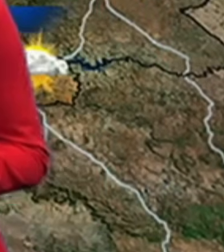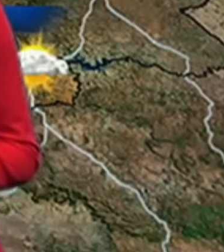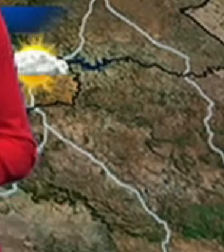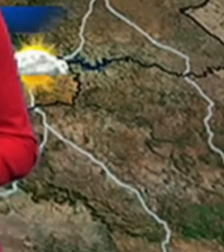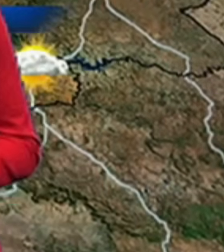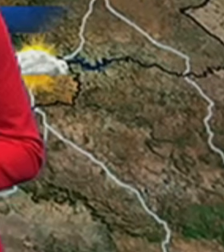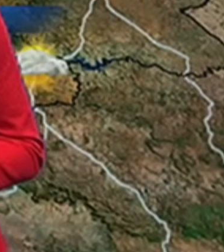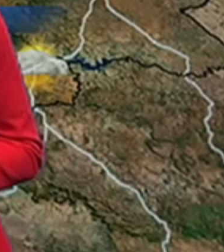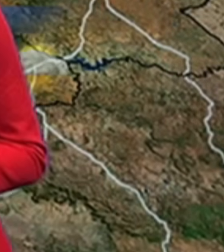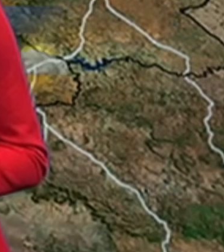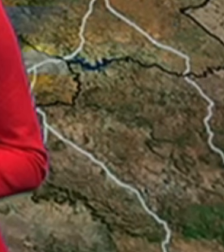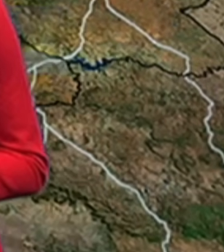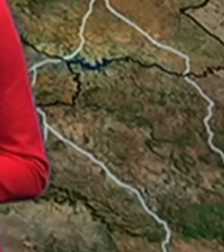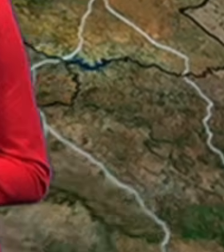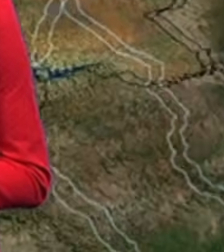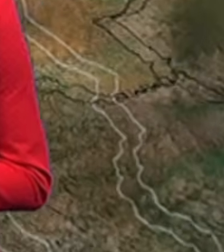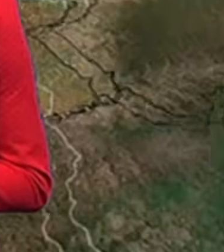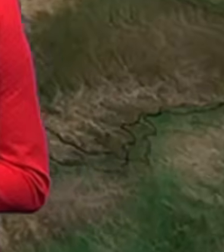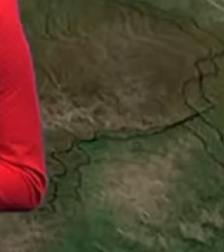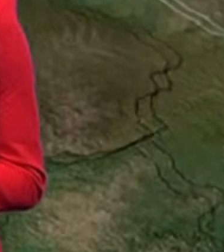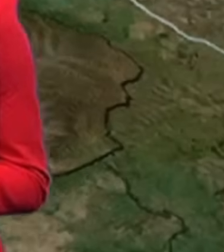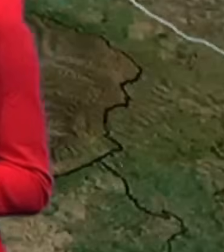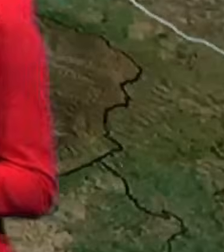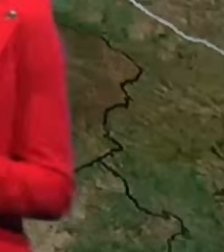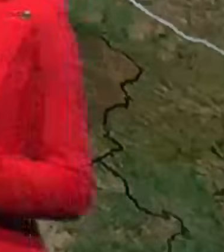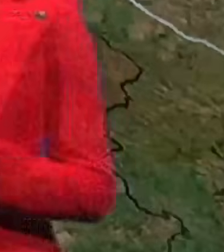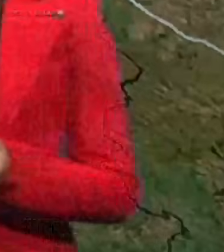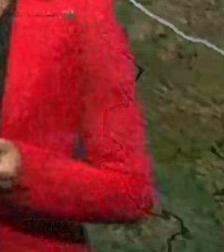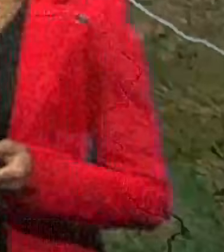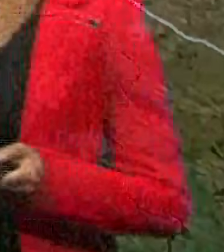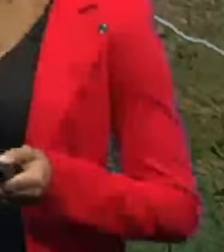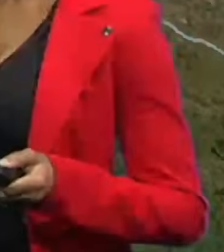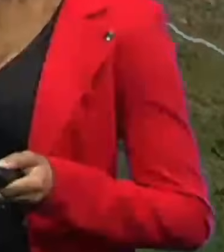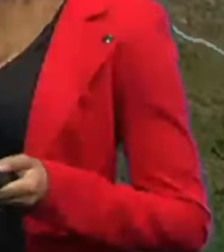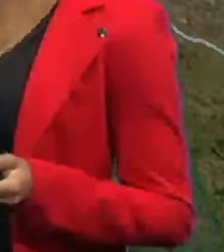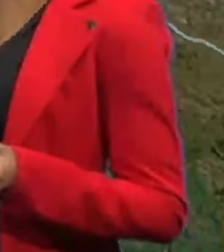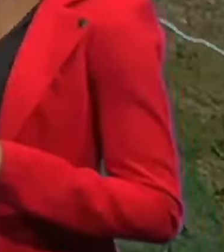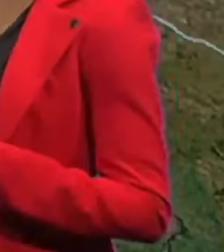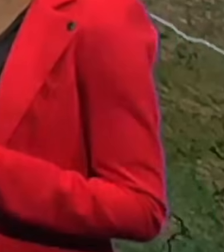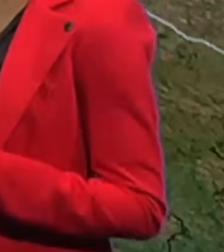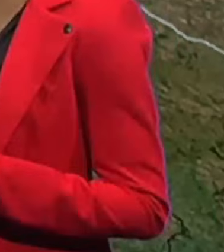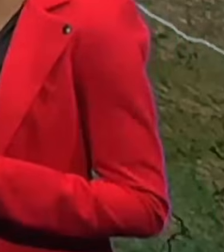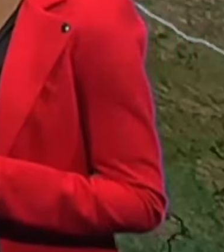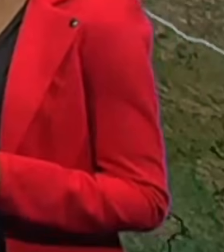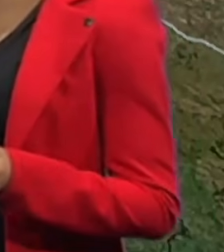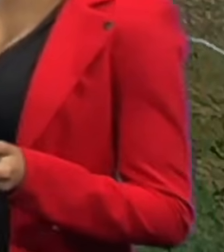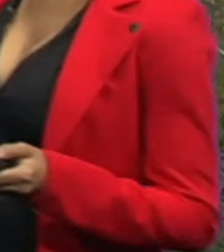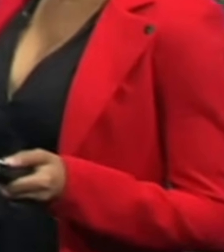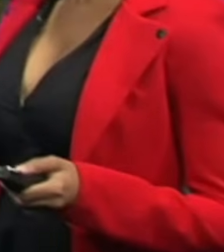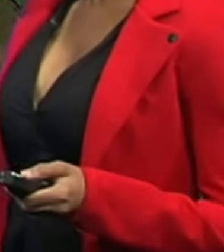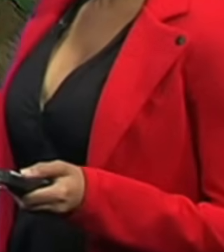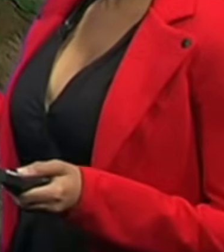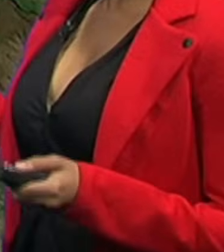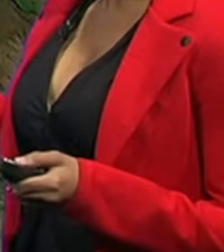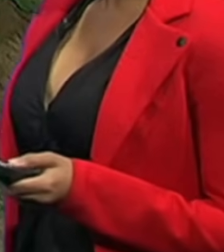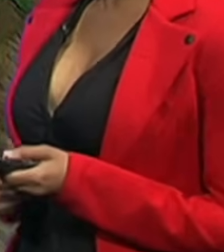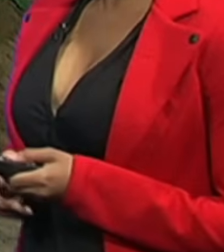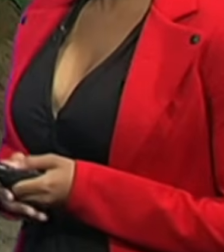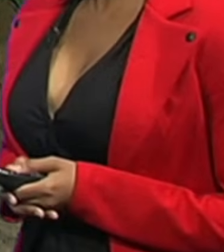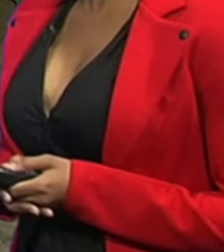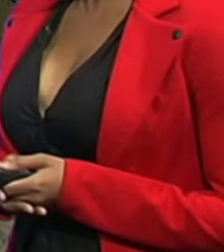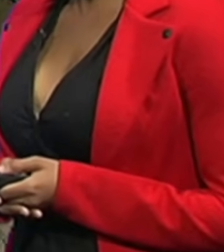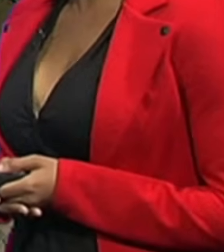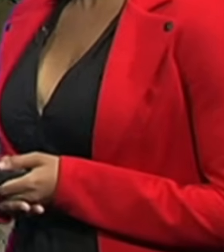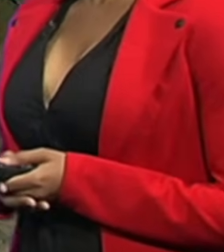go di le 37 mo Thapameng province ya Free State mo province go tana le gone go nna le pula lebela Bethlehem ka digata